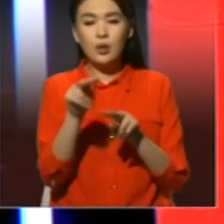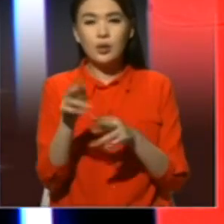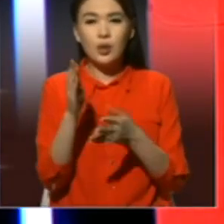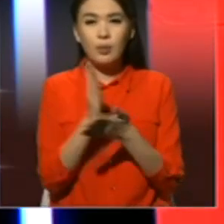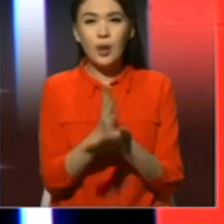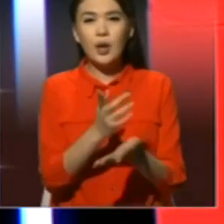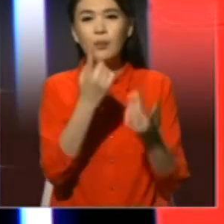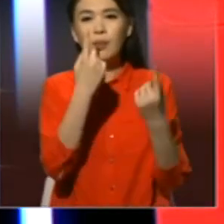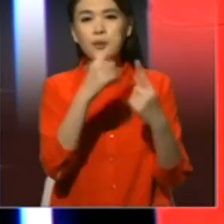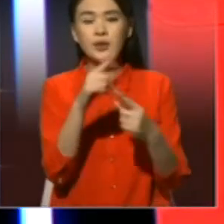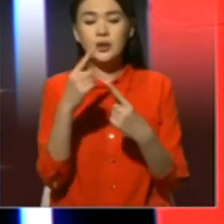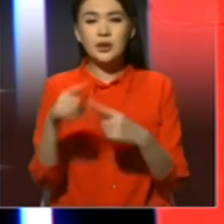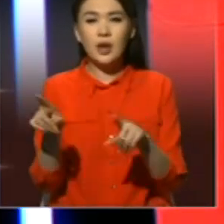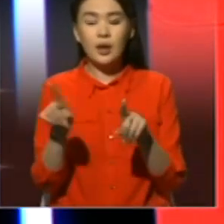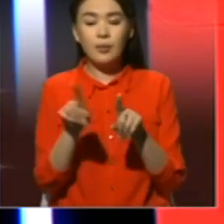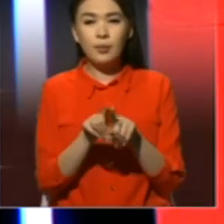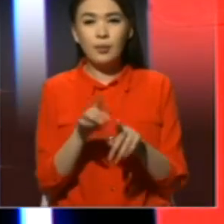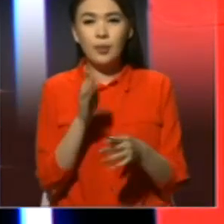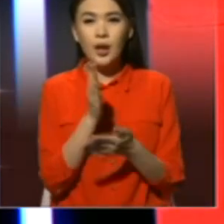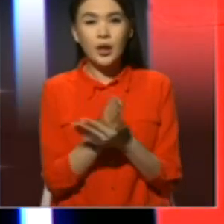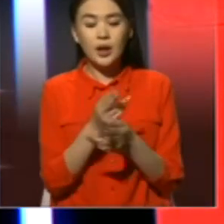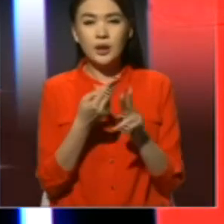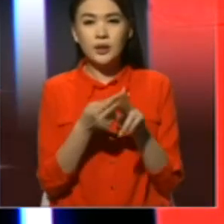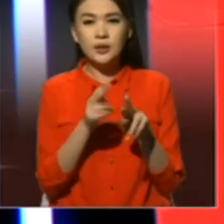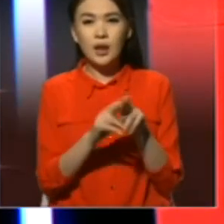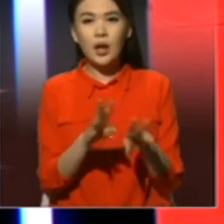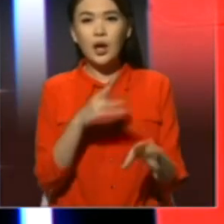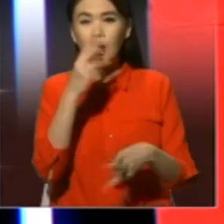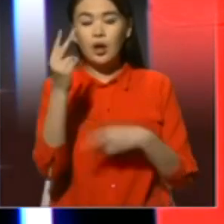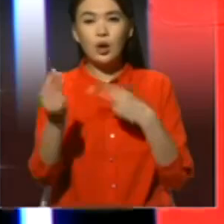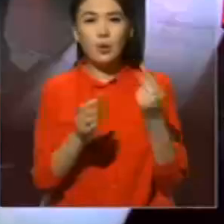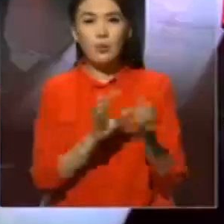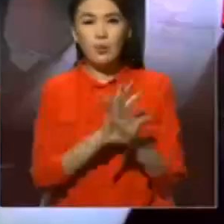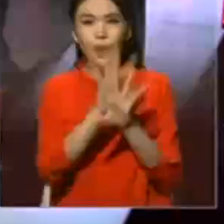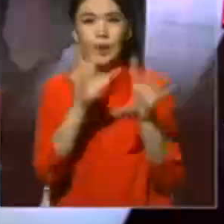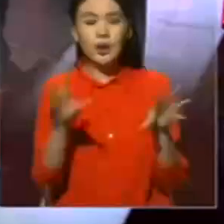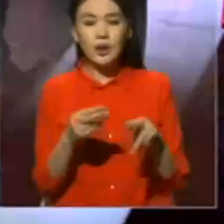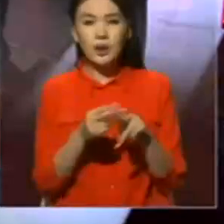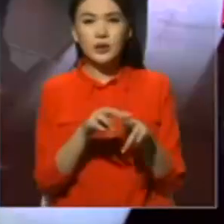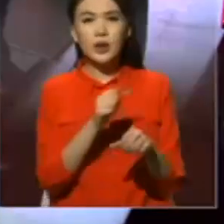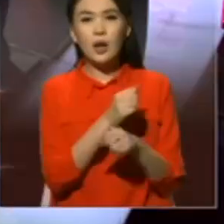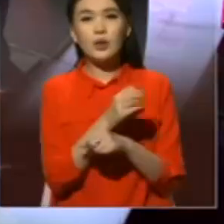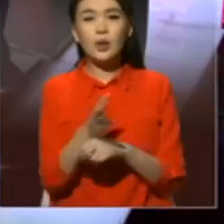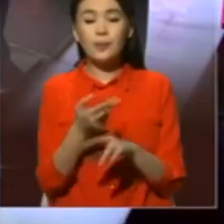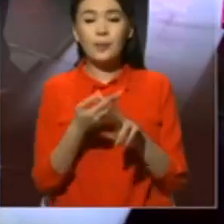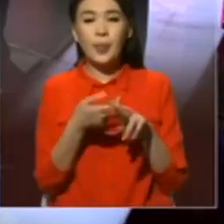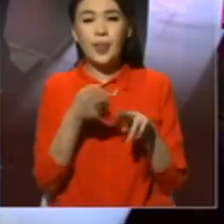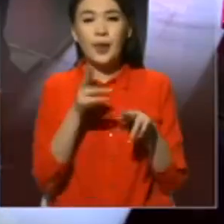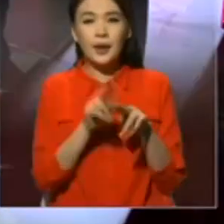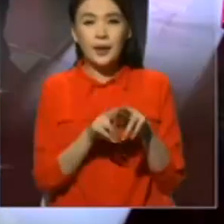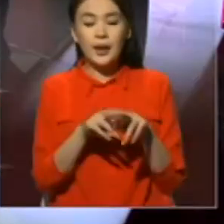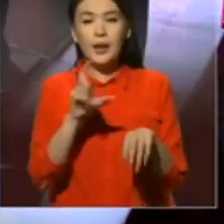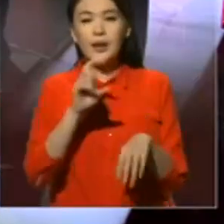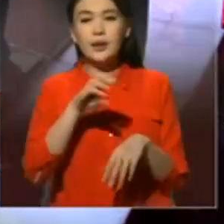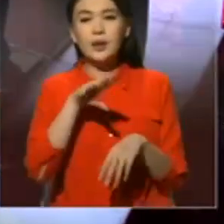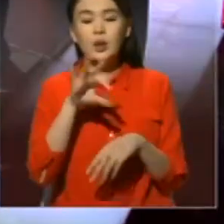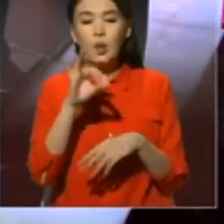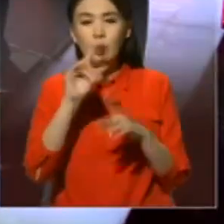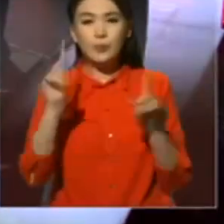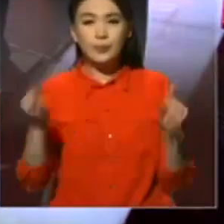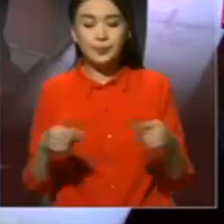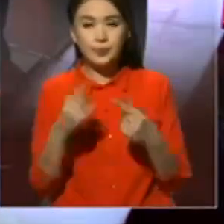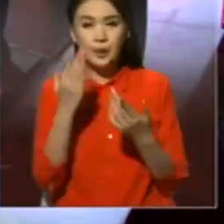Міне осындай негізгі шығындардың барлығы соған бағытталған. Ал енді этномәдени бірлестіктер